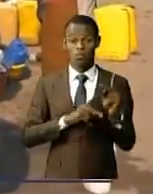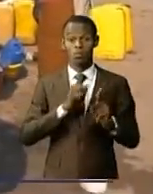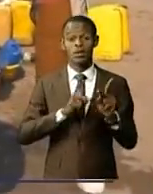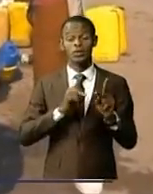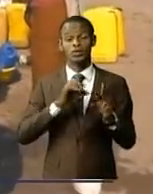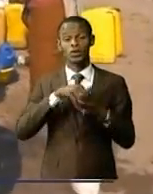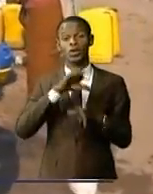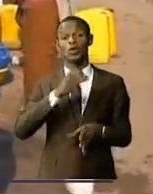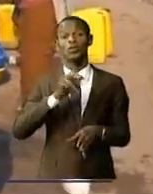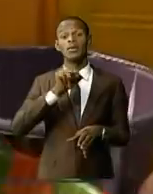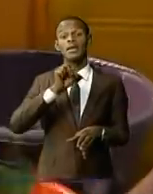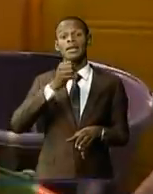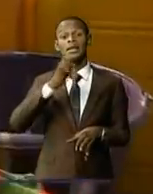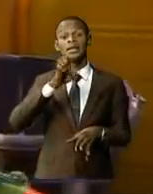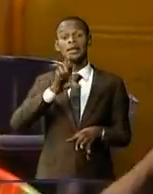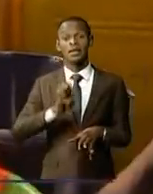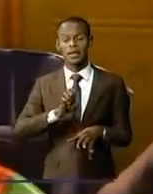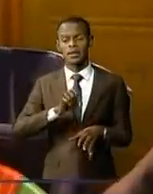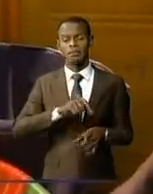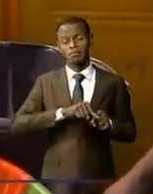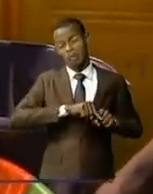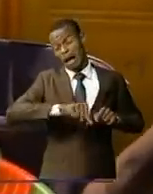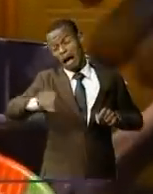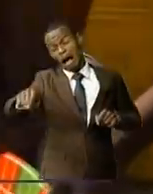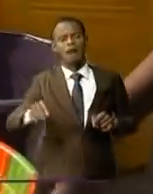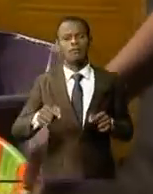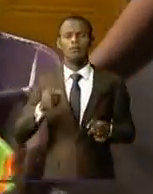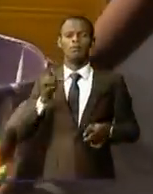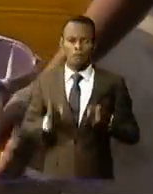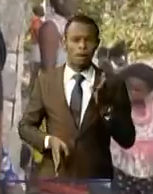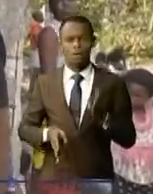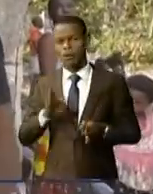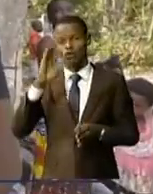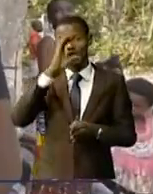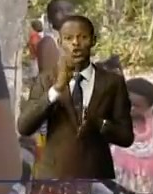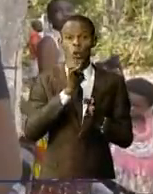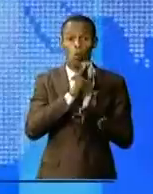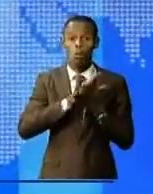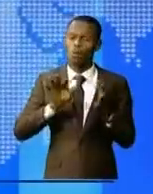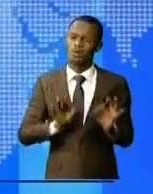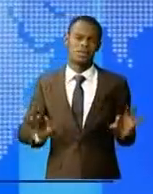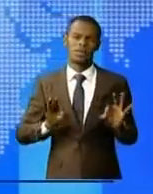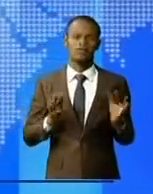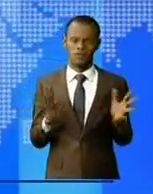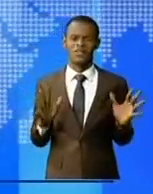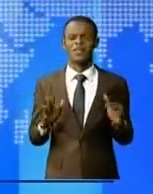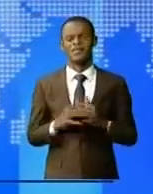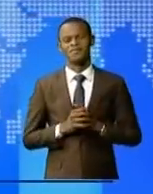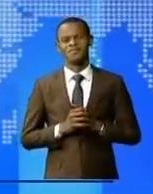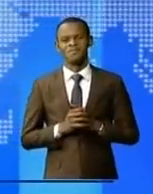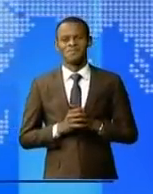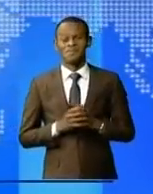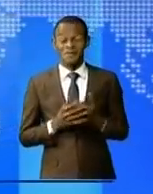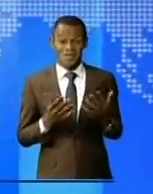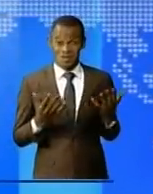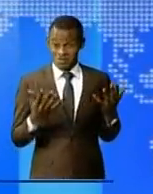plus parcourir des milliers de kilomètres pour aller chercher cette denrée rare, l'eau potable. Voilà, c'était